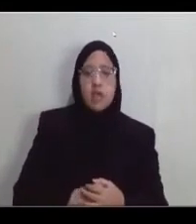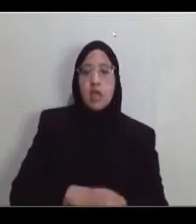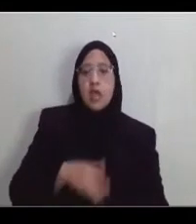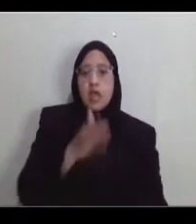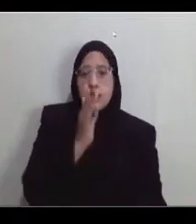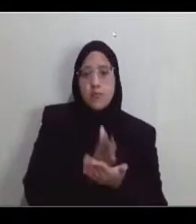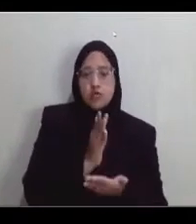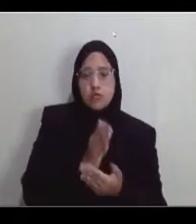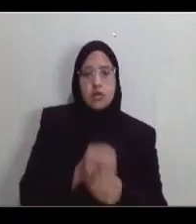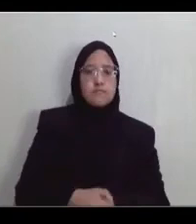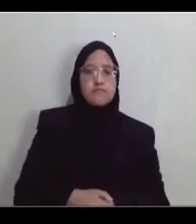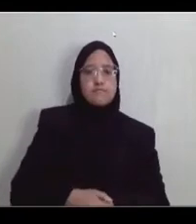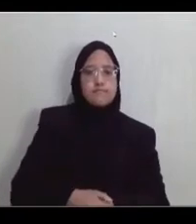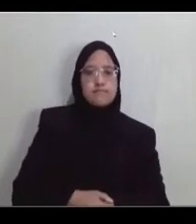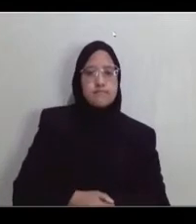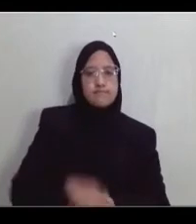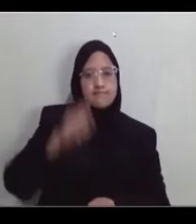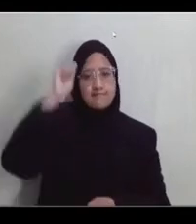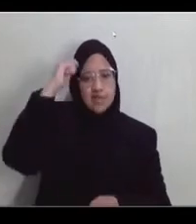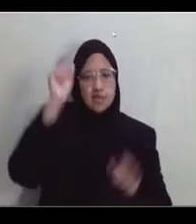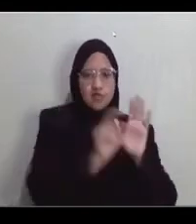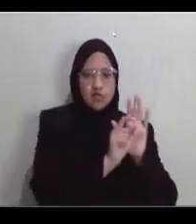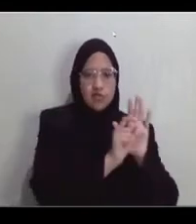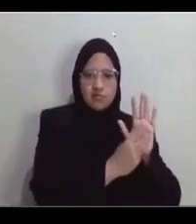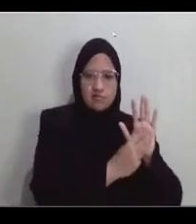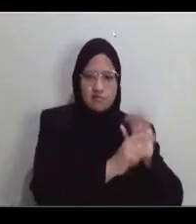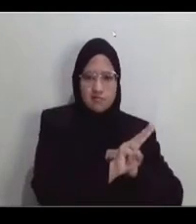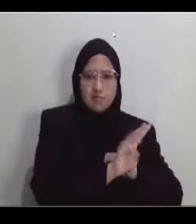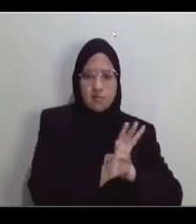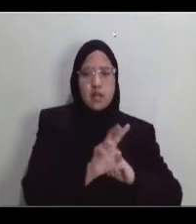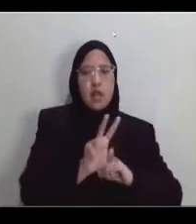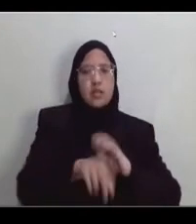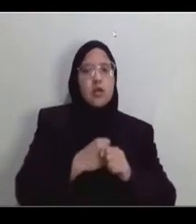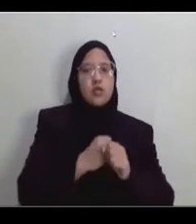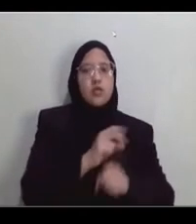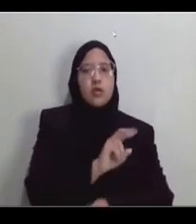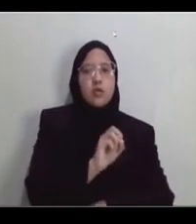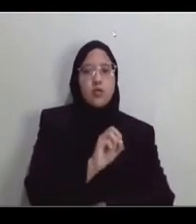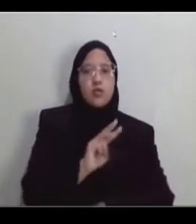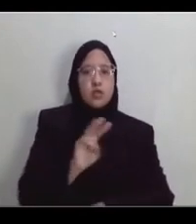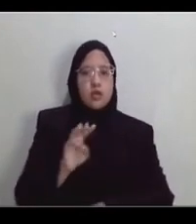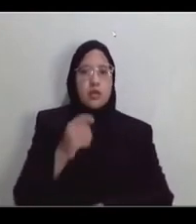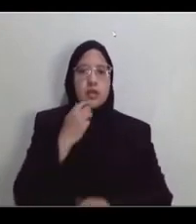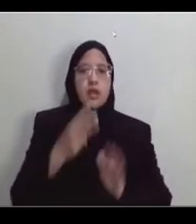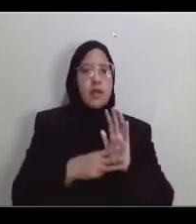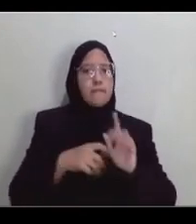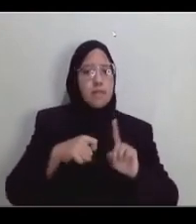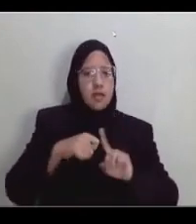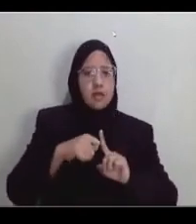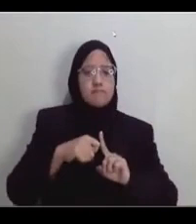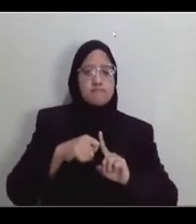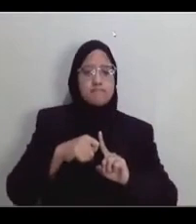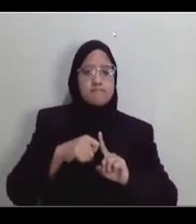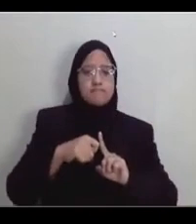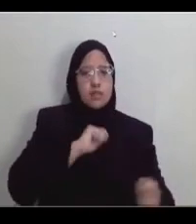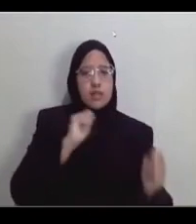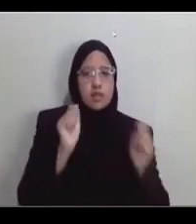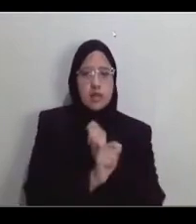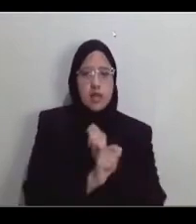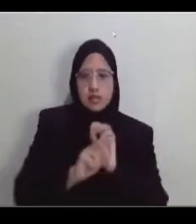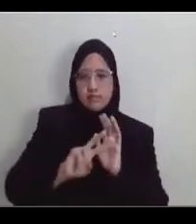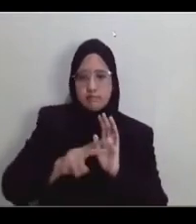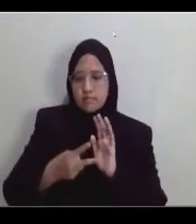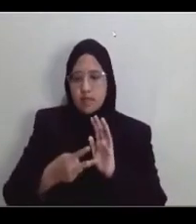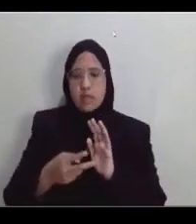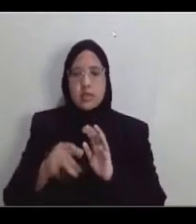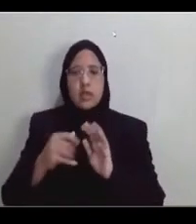mengingat undang-undang Nomor 24 Tahun 2003 tentang Mahkamah Konstitusi yang telah diubah terakhir dengan undang-undang